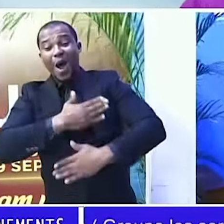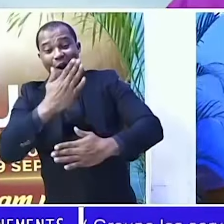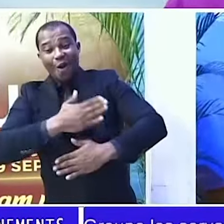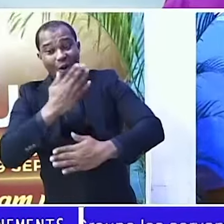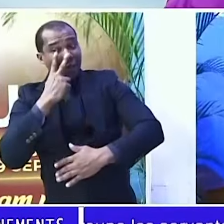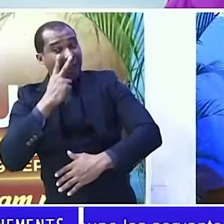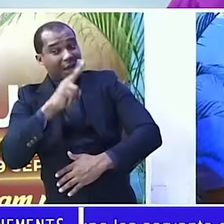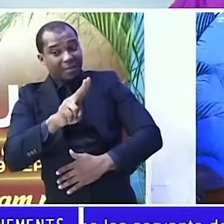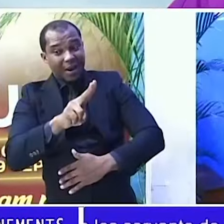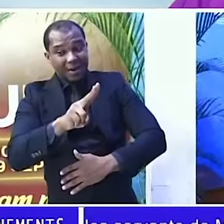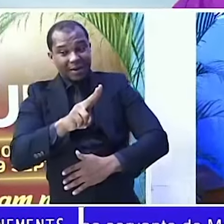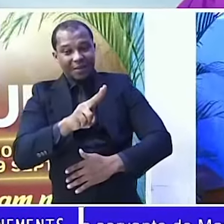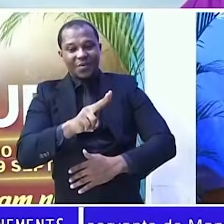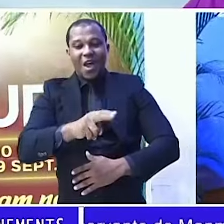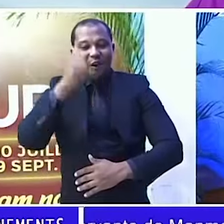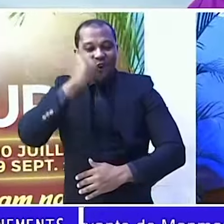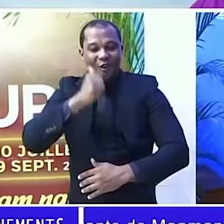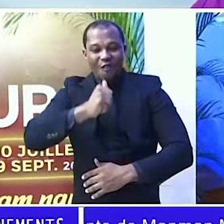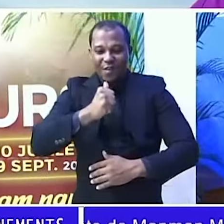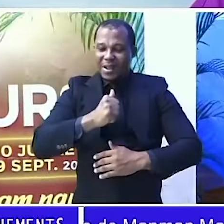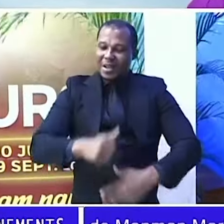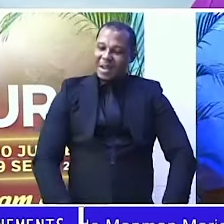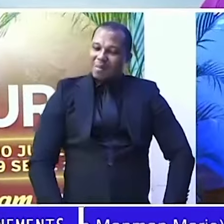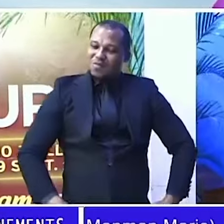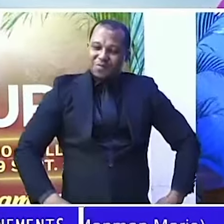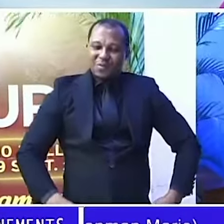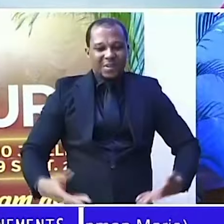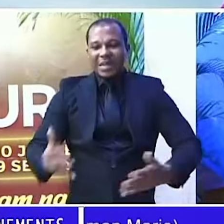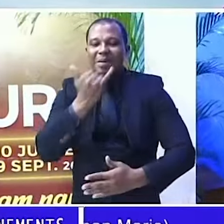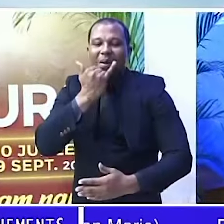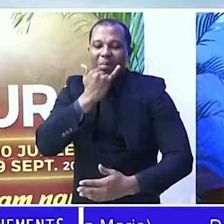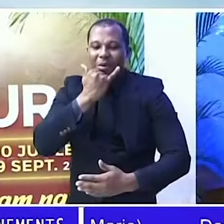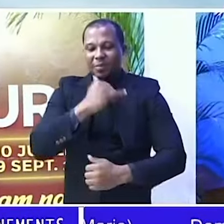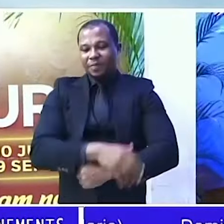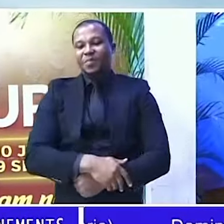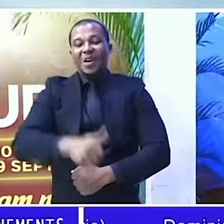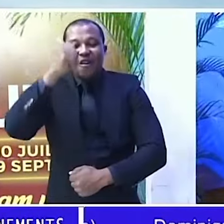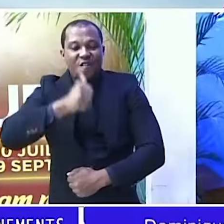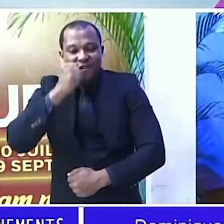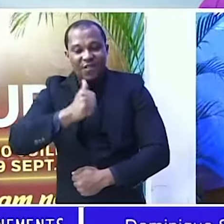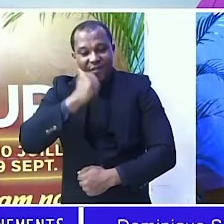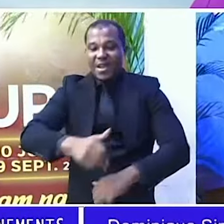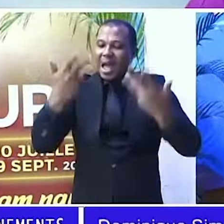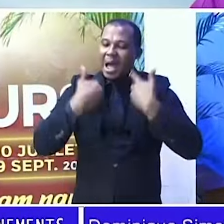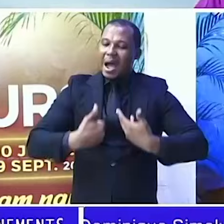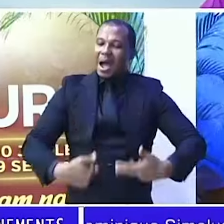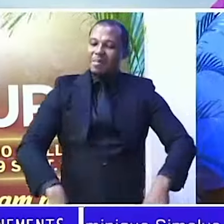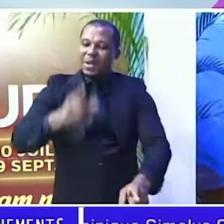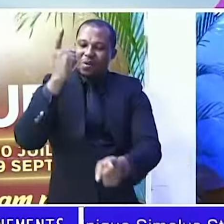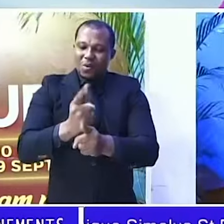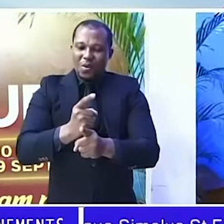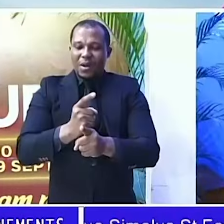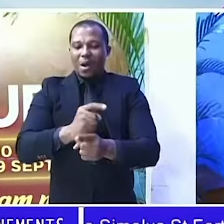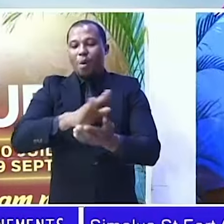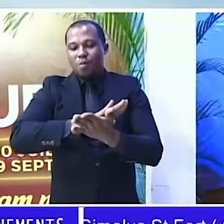un jupe qui sont fille jupe là, la monté, et puis après tout comme vous. On dit respect. Et imaginez, même si